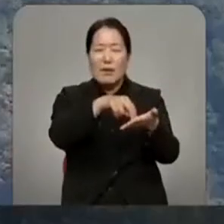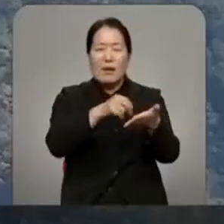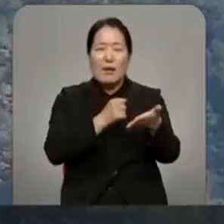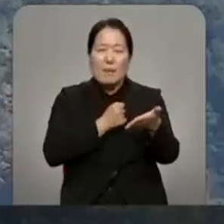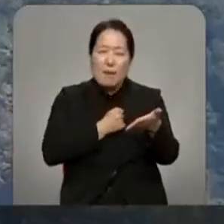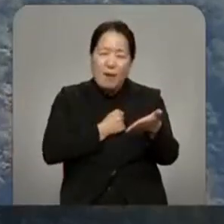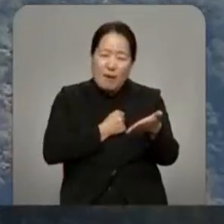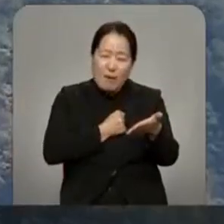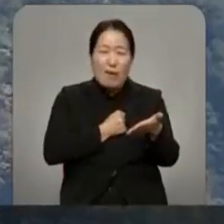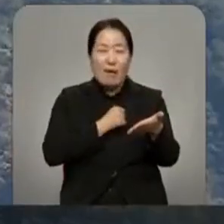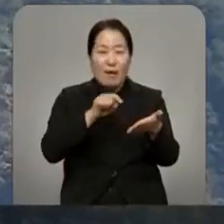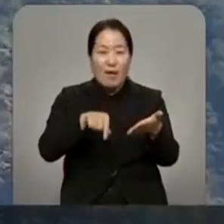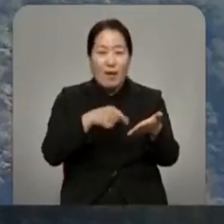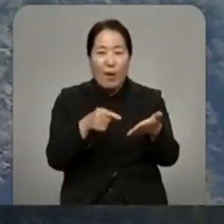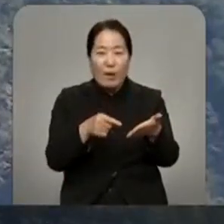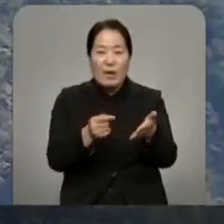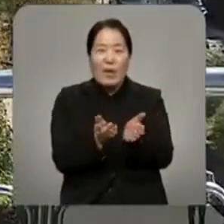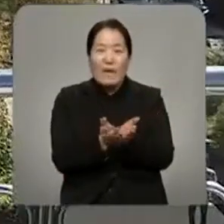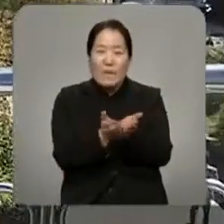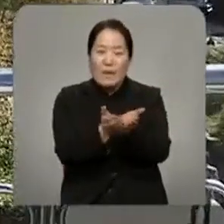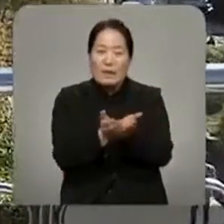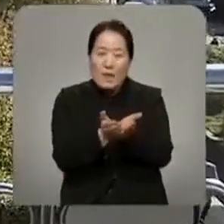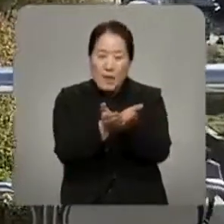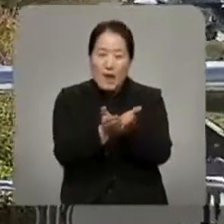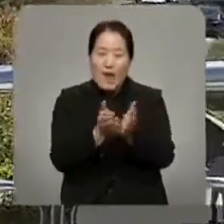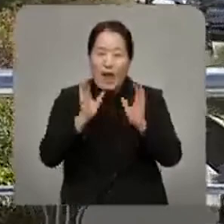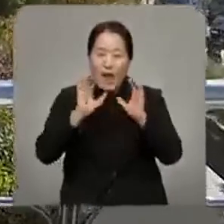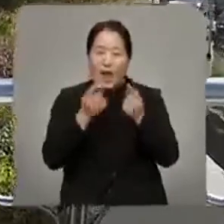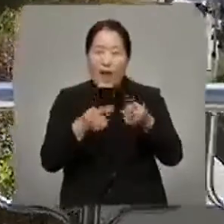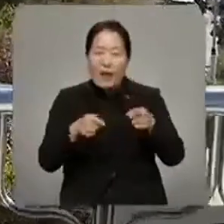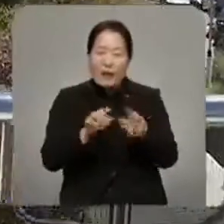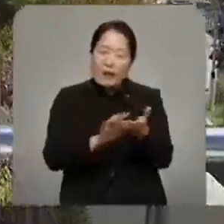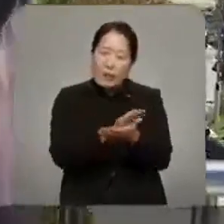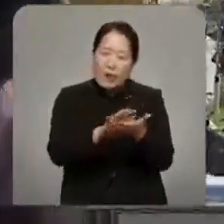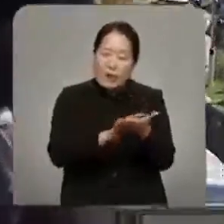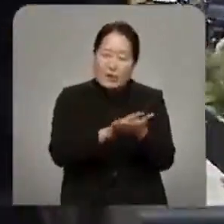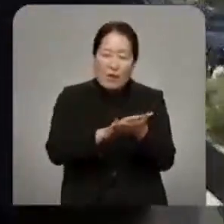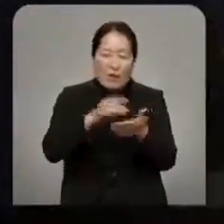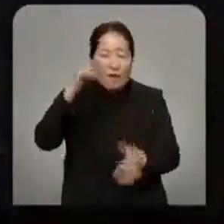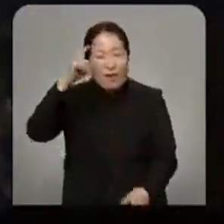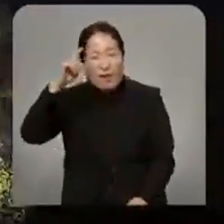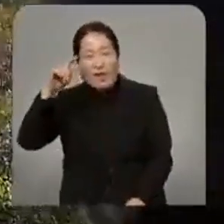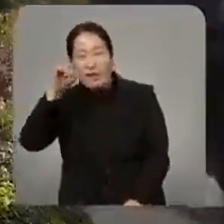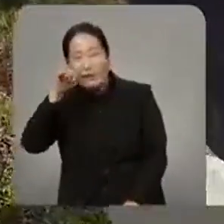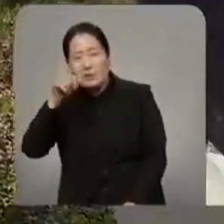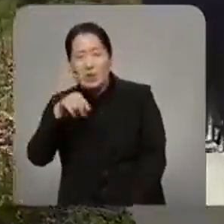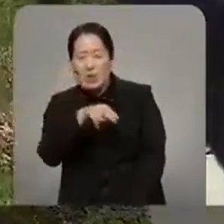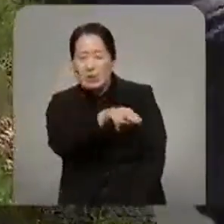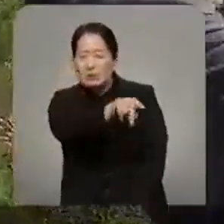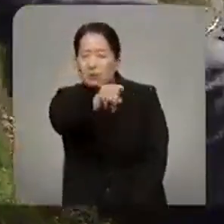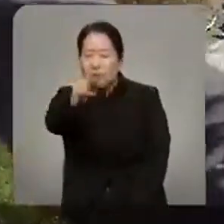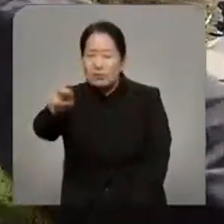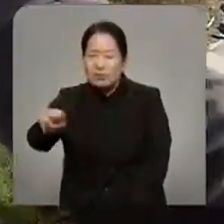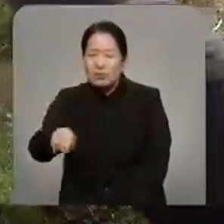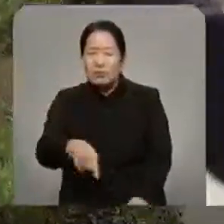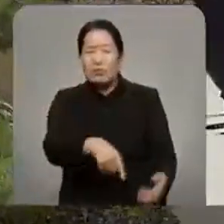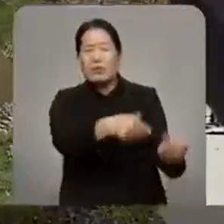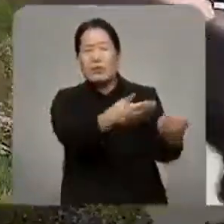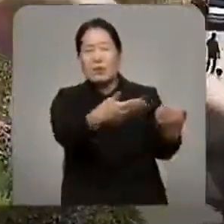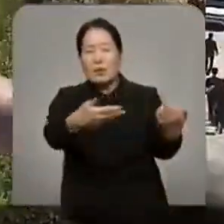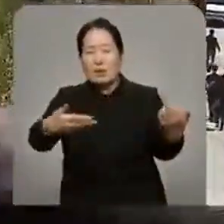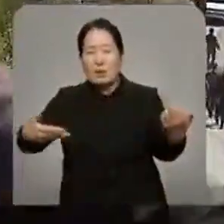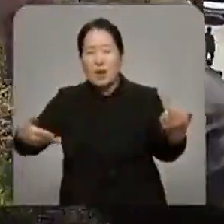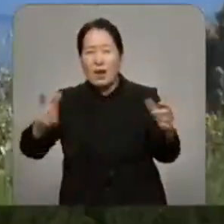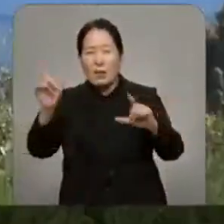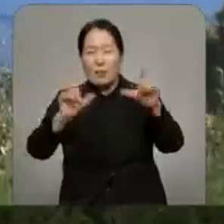사전국민학교, 친구들과 뛰놀던 강변까지 어린 시절 추억은 생생한데 손가락이 가리키는 곳엔 푸른 물결뿐입니다.